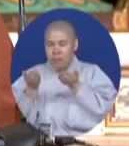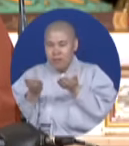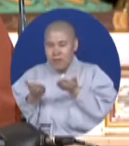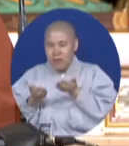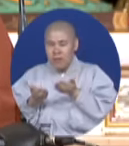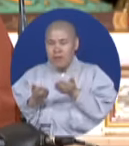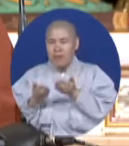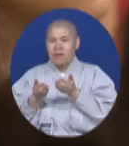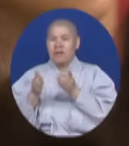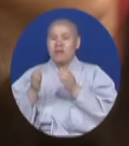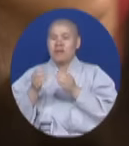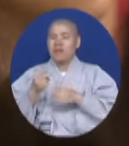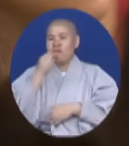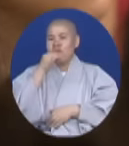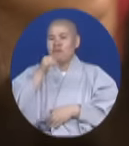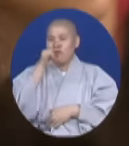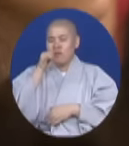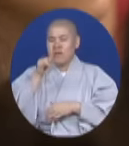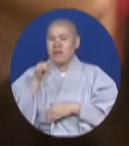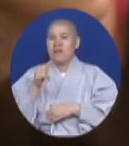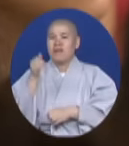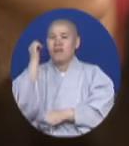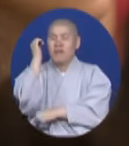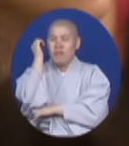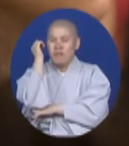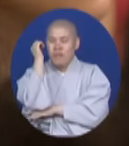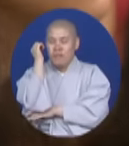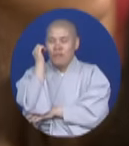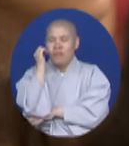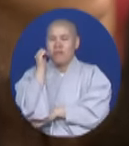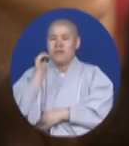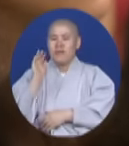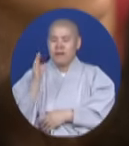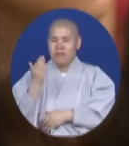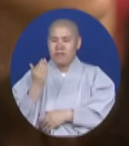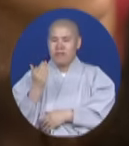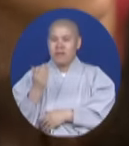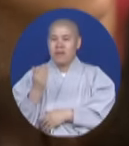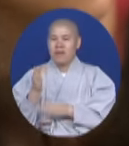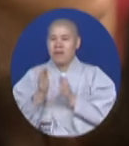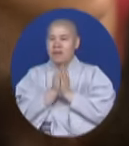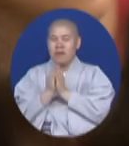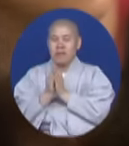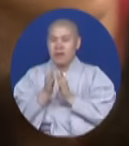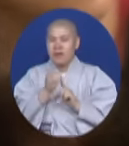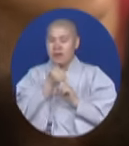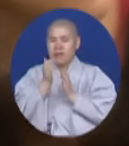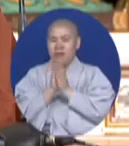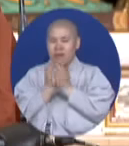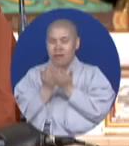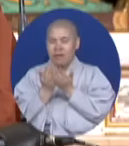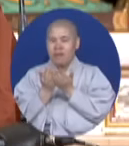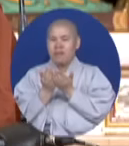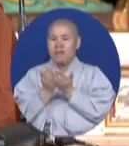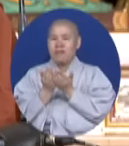중생의 굴레입니다. 그래서 이제 금관경에서는 중생이란 다른 게 아니다.